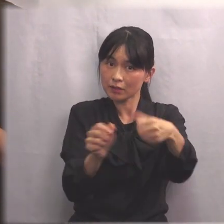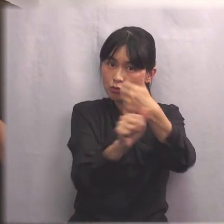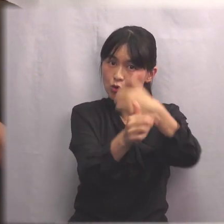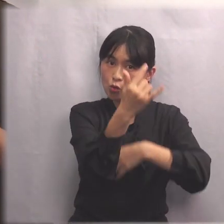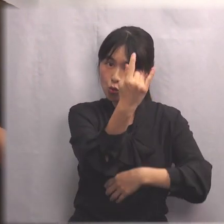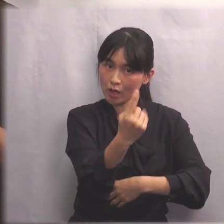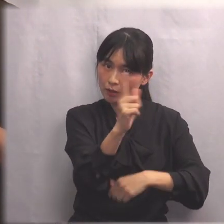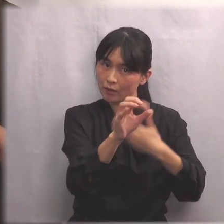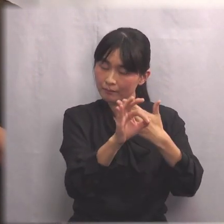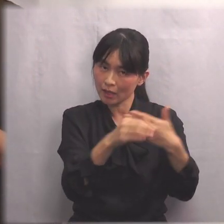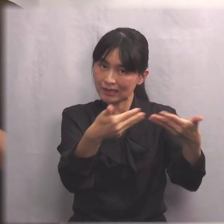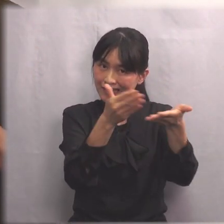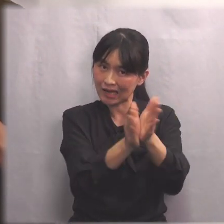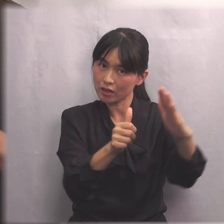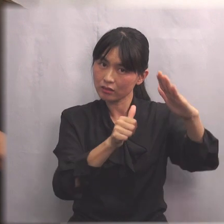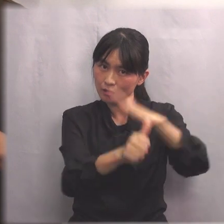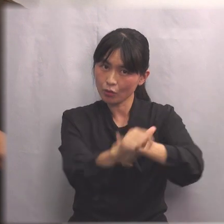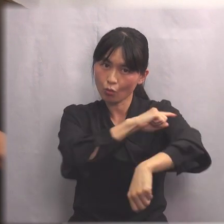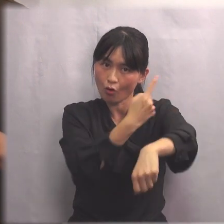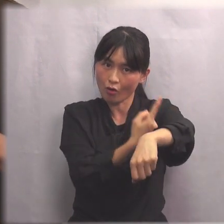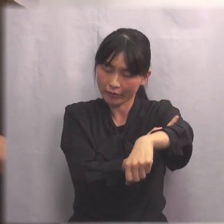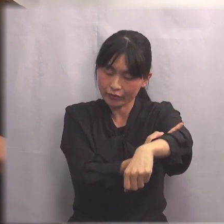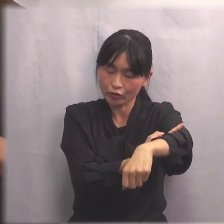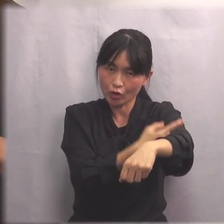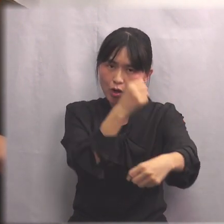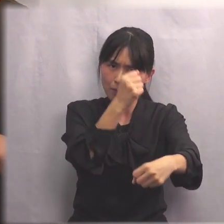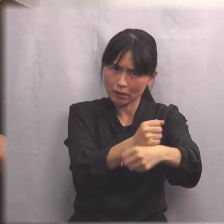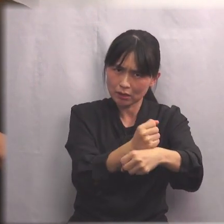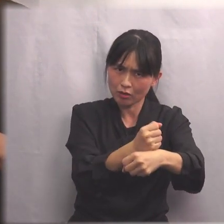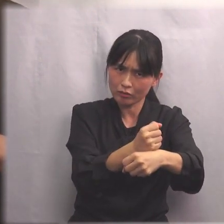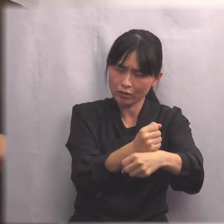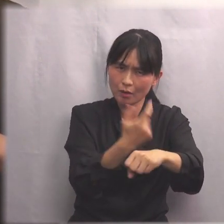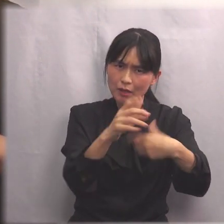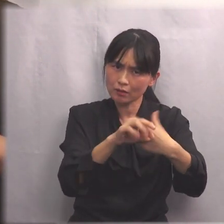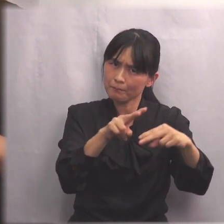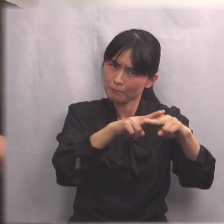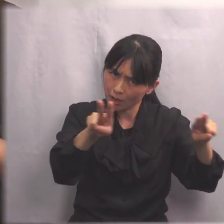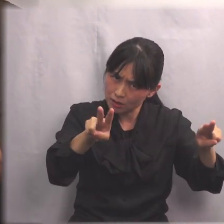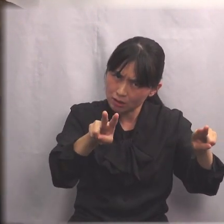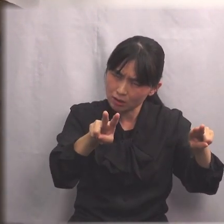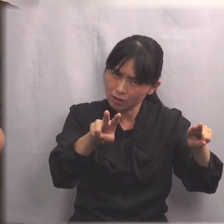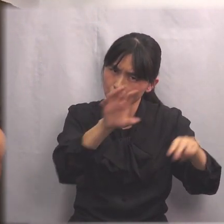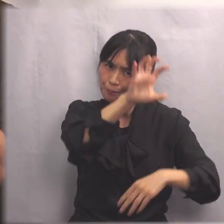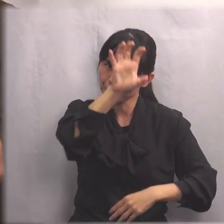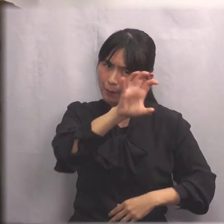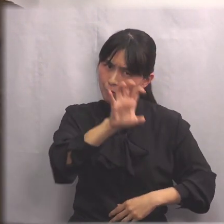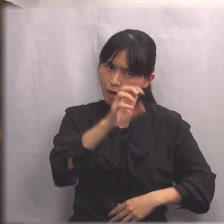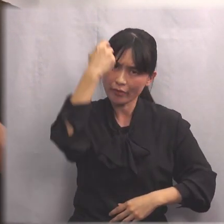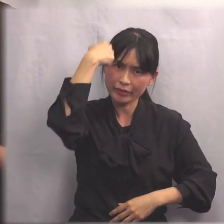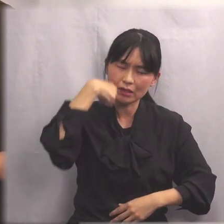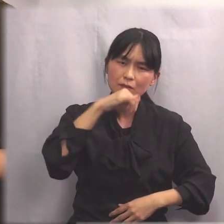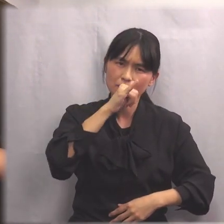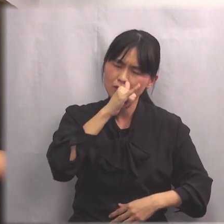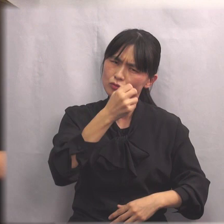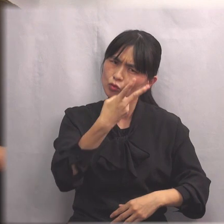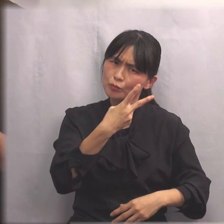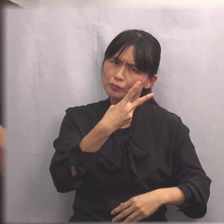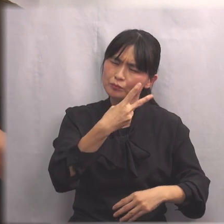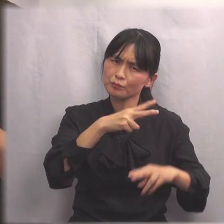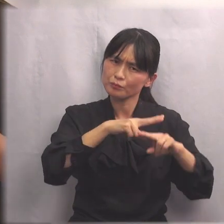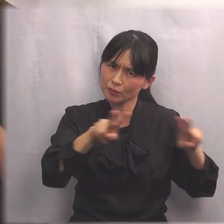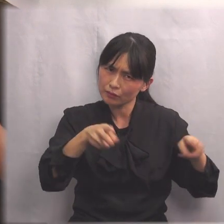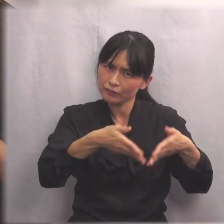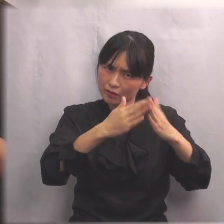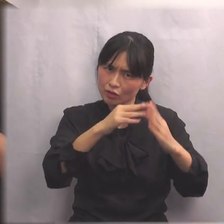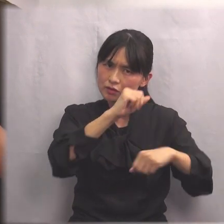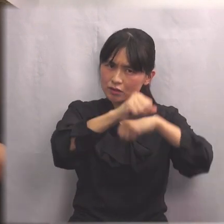지금 특별위원회는 당 대표의 권한으로 만들었다가 또 폐지하거나 이러는 부분들이 비교적